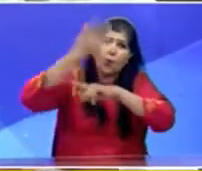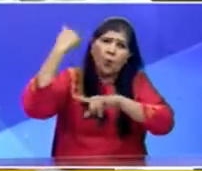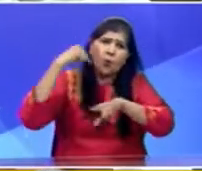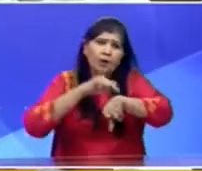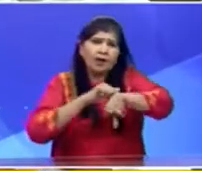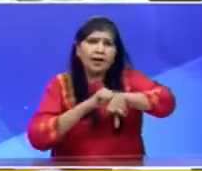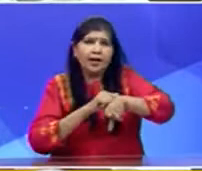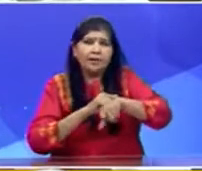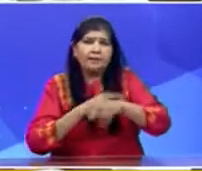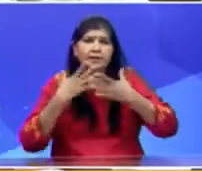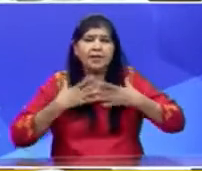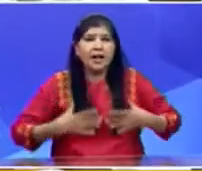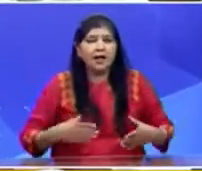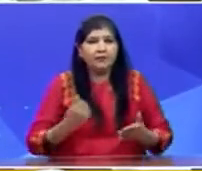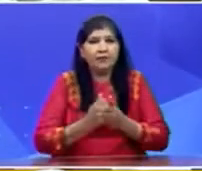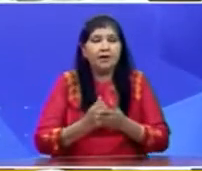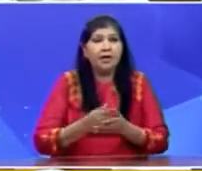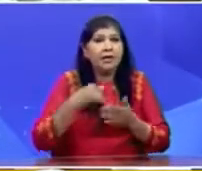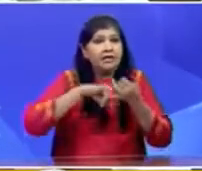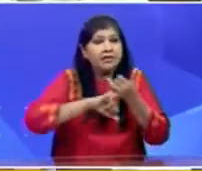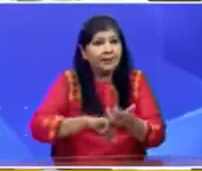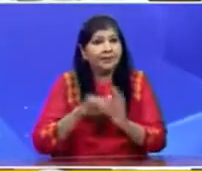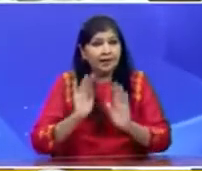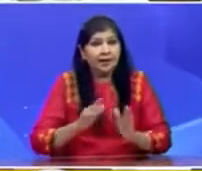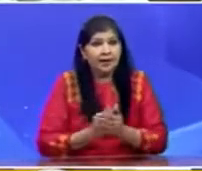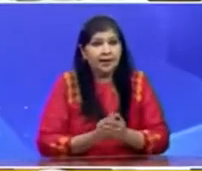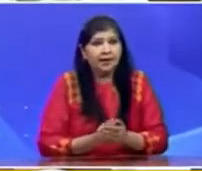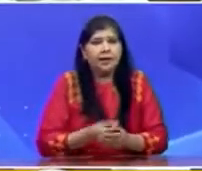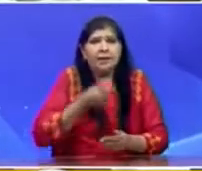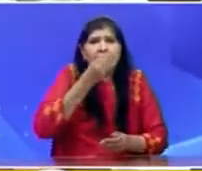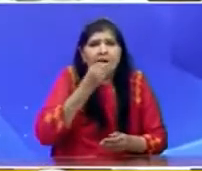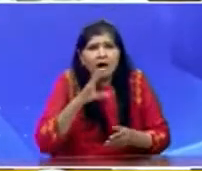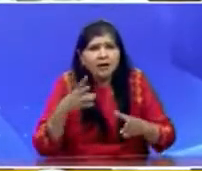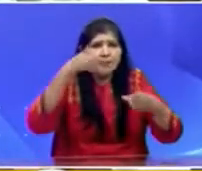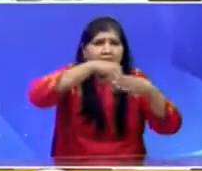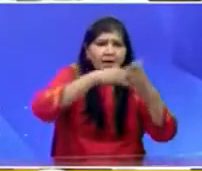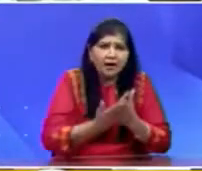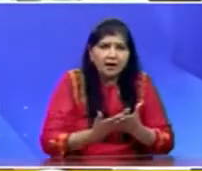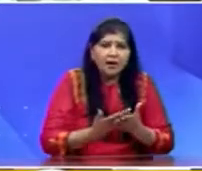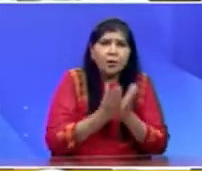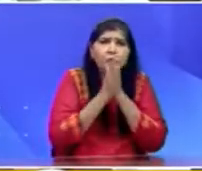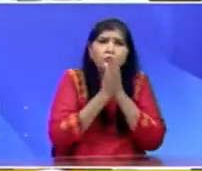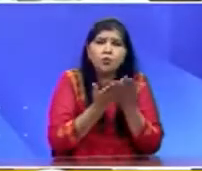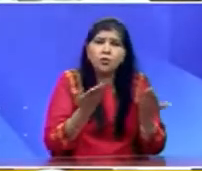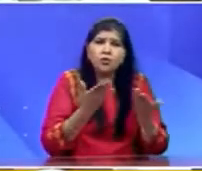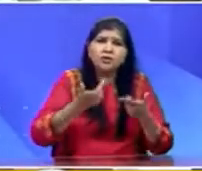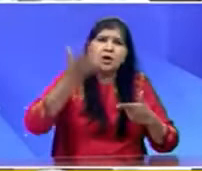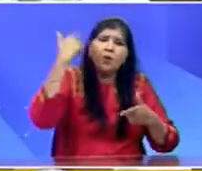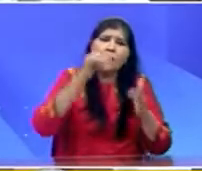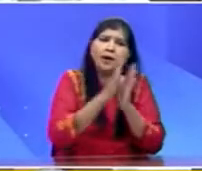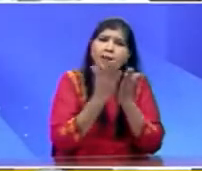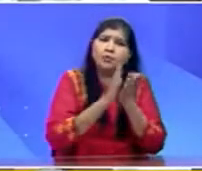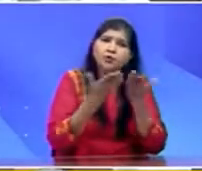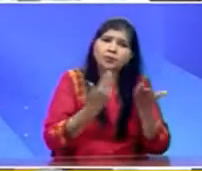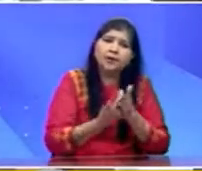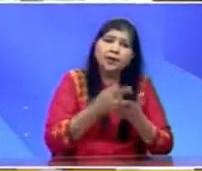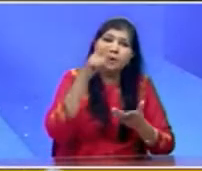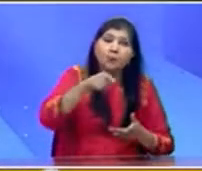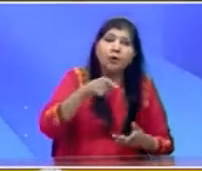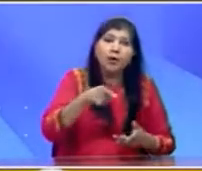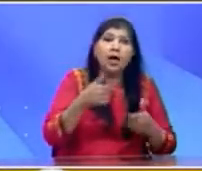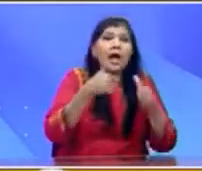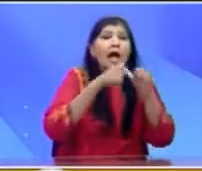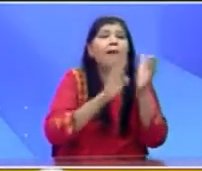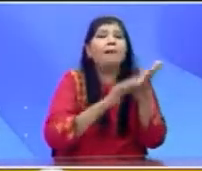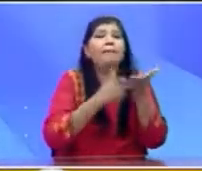में कितना महत्व दिया गया है। आयुर्वेद ग्रंथों में तो शहद को अमृत बताया गया